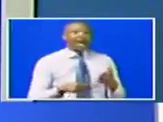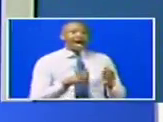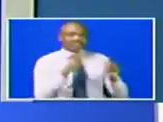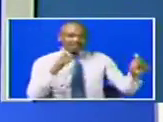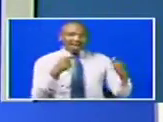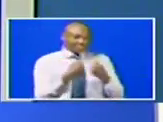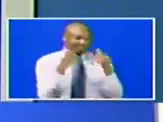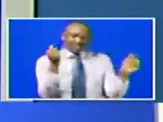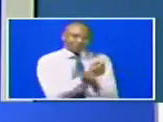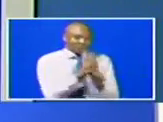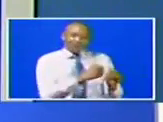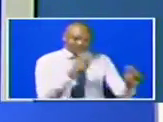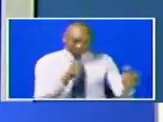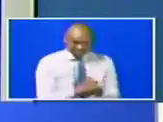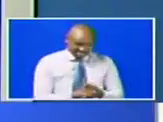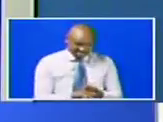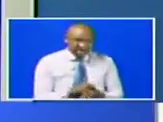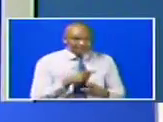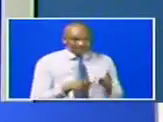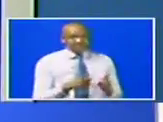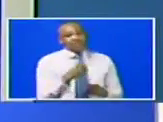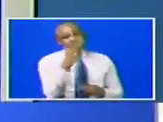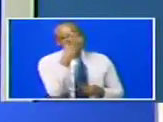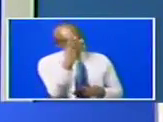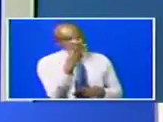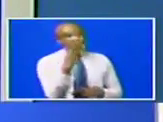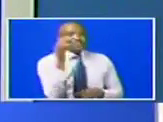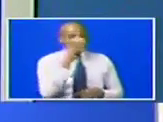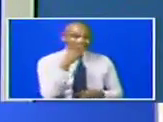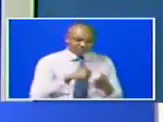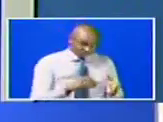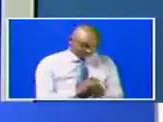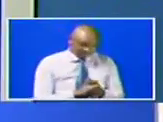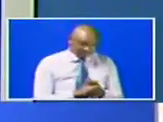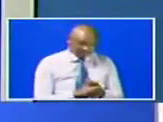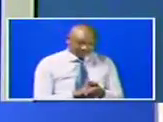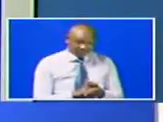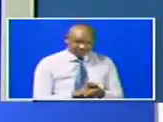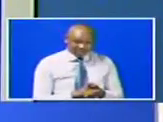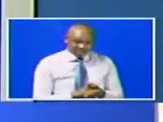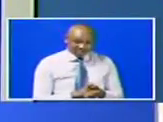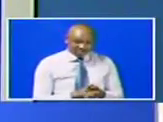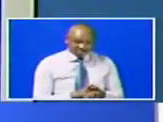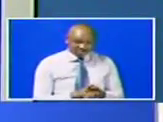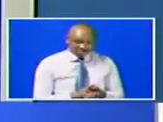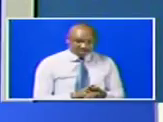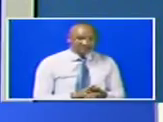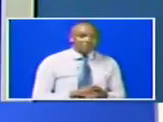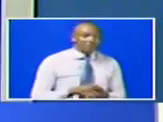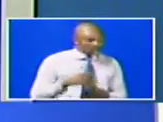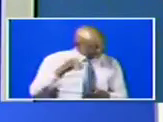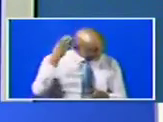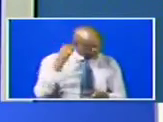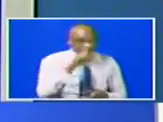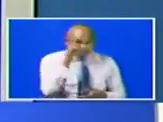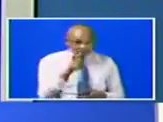Wanasema ndio. 24% wanasema ajali tulikuwa tumeuliza, je, unaamini kuwa